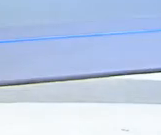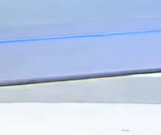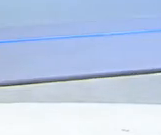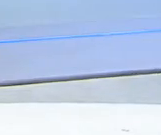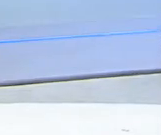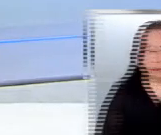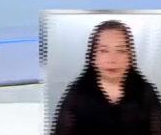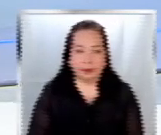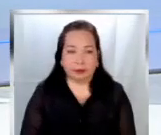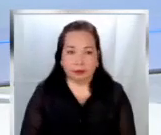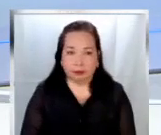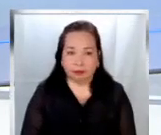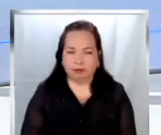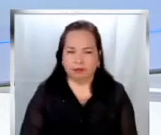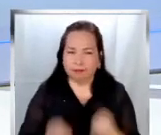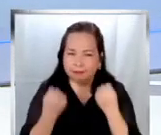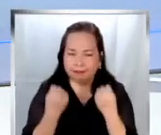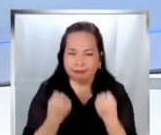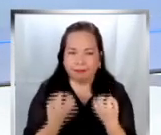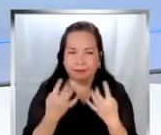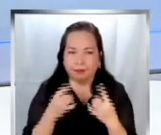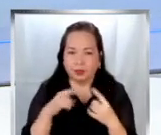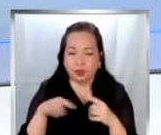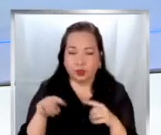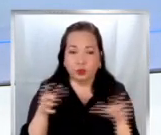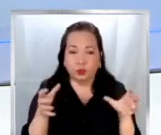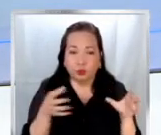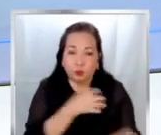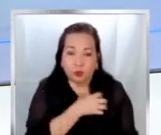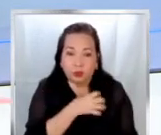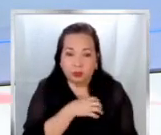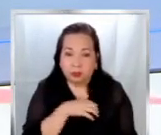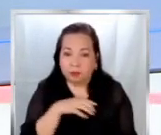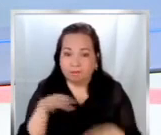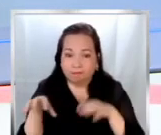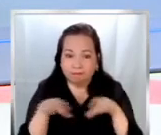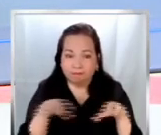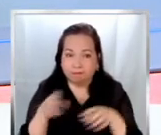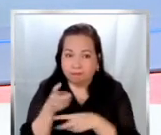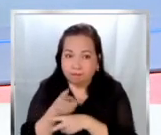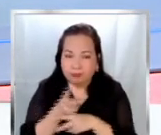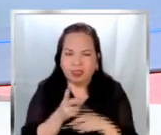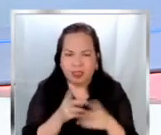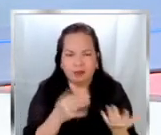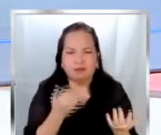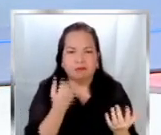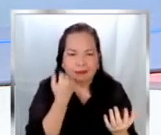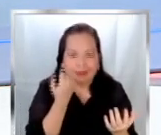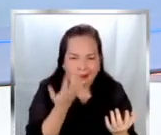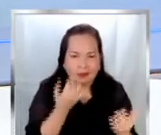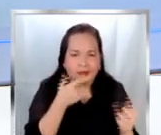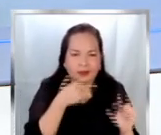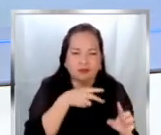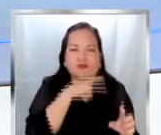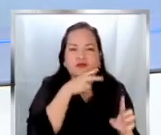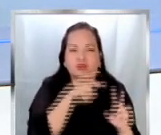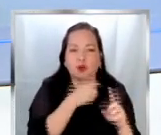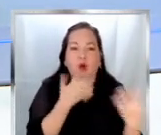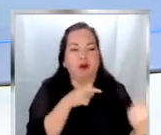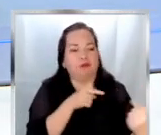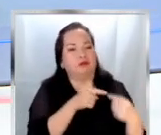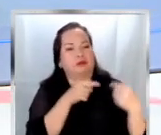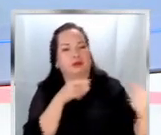Marami sa mga operasyon ng pulisya kung saan may napatay na suspect dahil mano nanlaban ay hindi raw nasunod ang